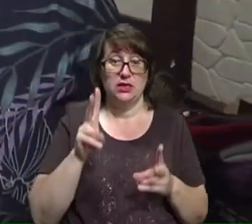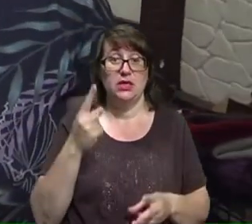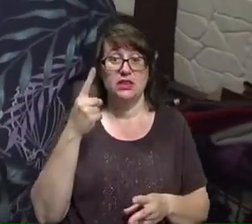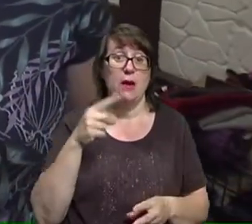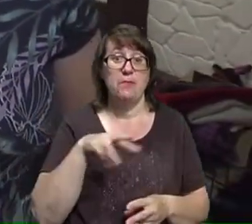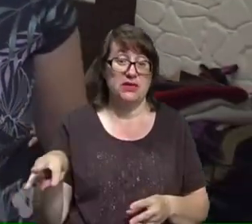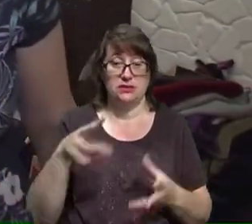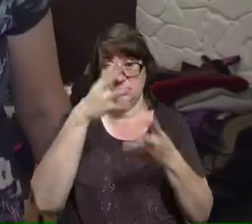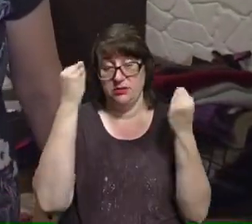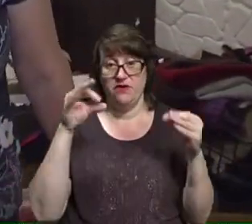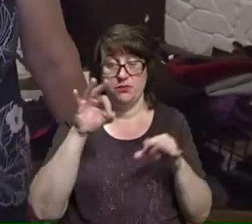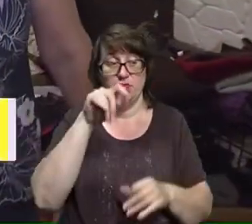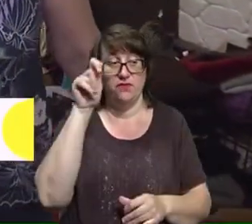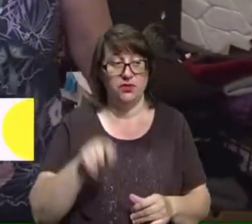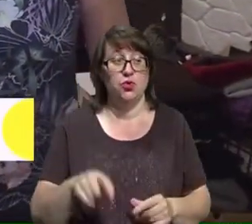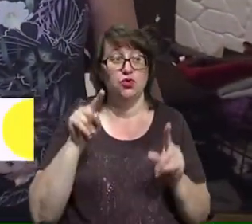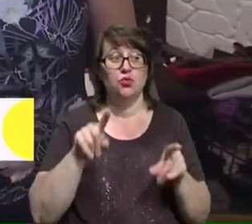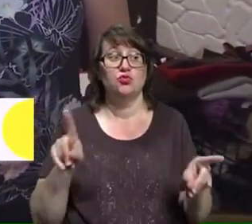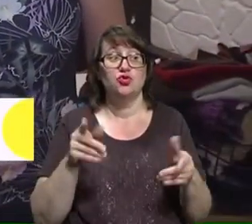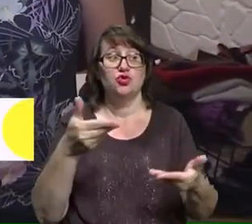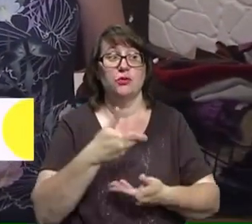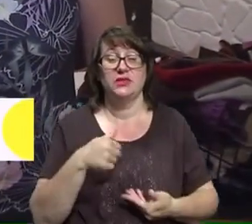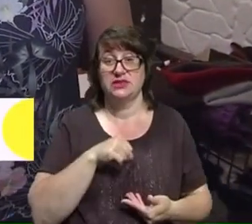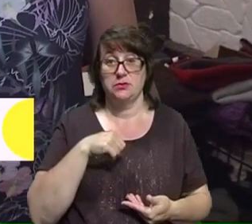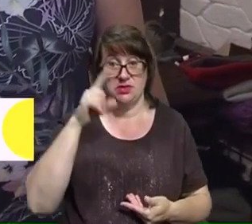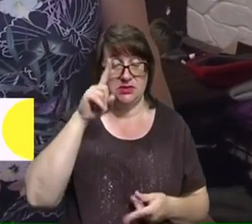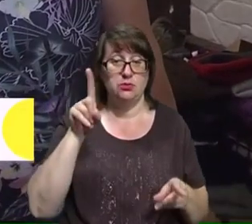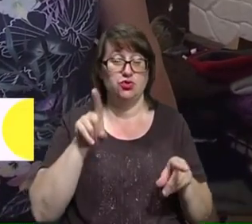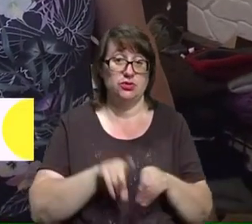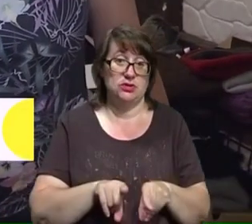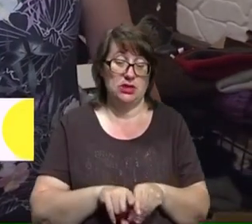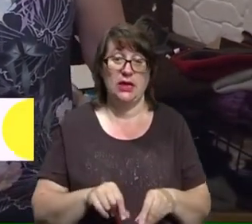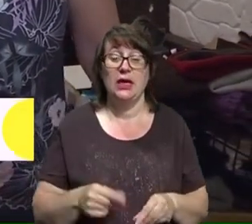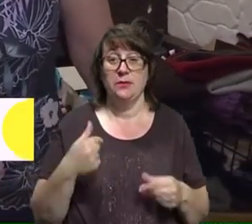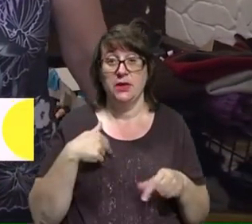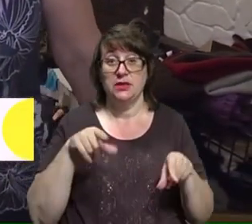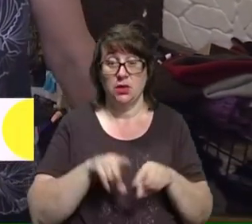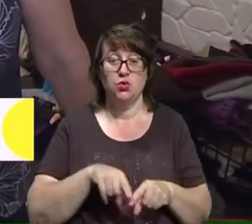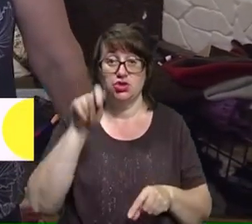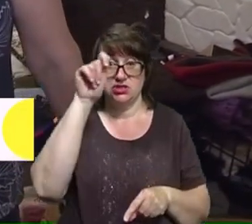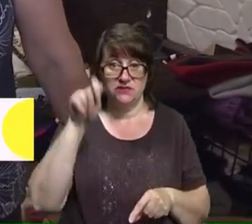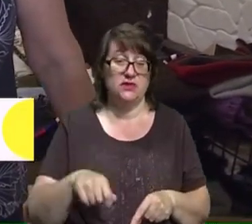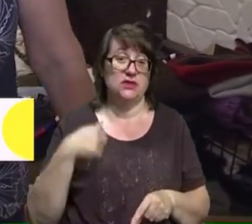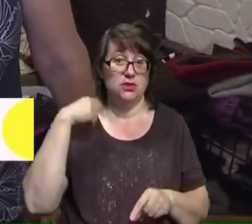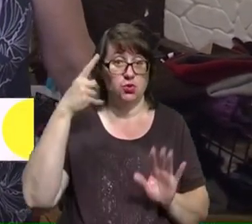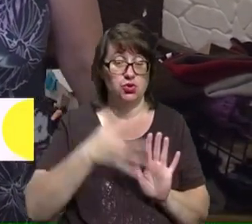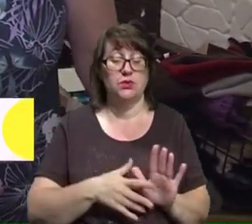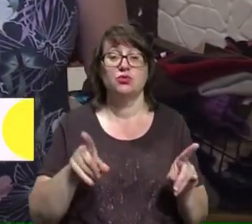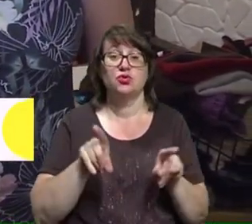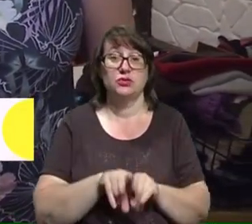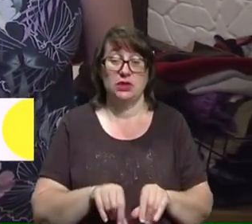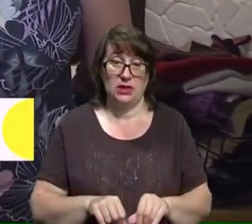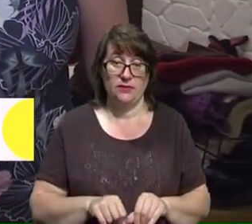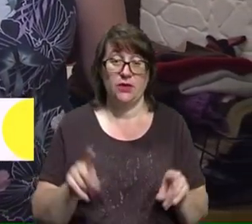війну, тому що ми самі знаємо, що це таке. Ми теж з війни, і ми розуміємо, що таке